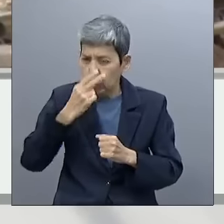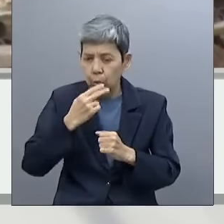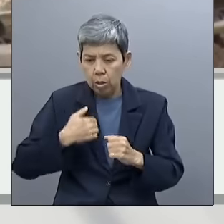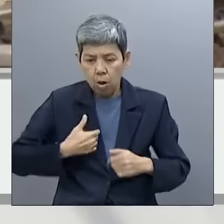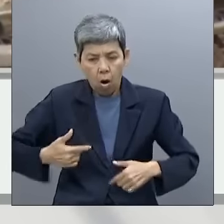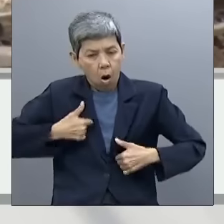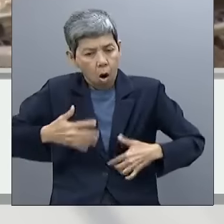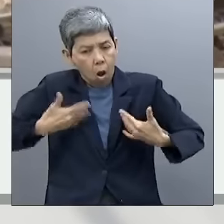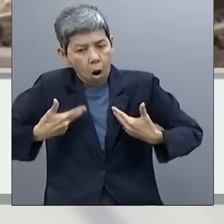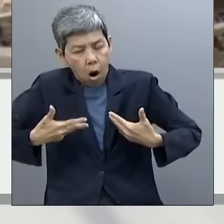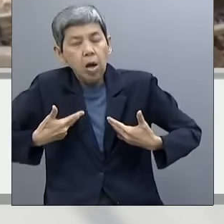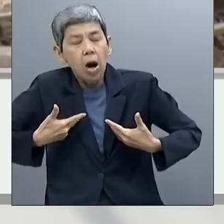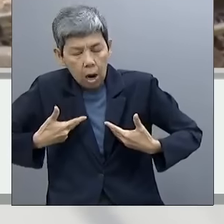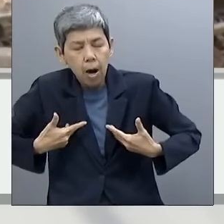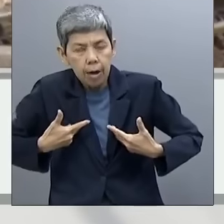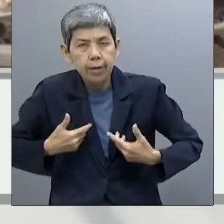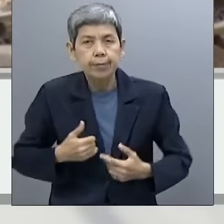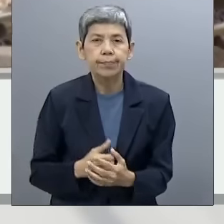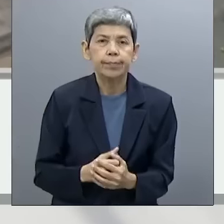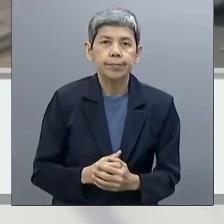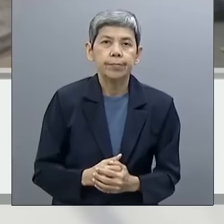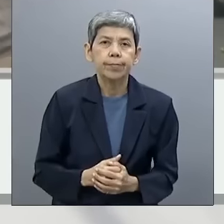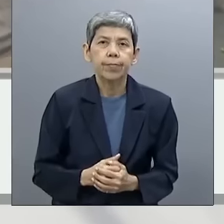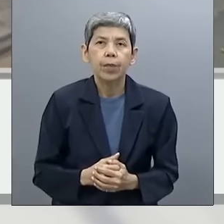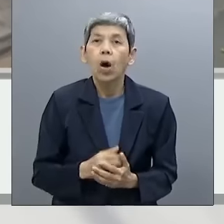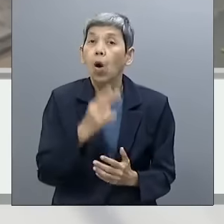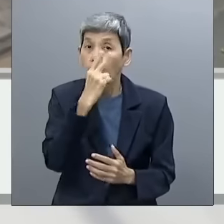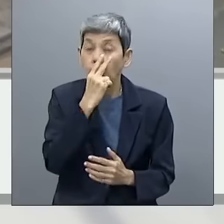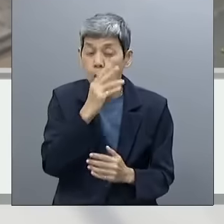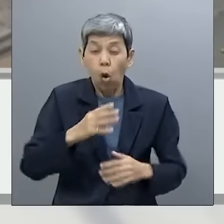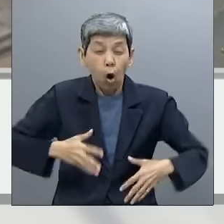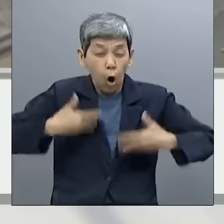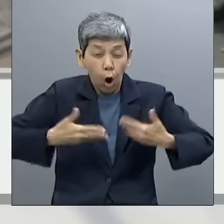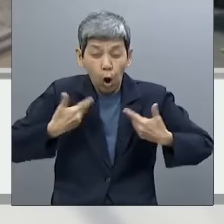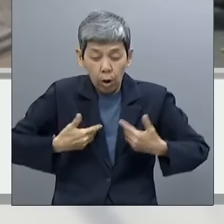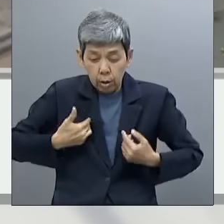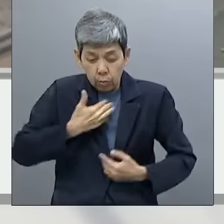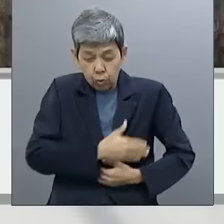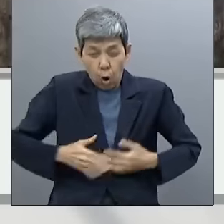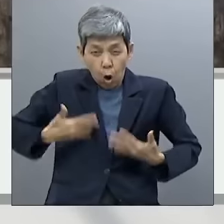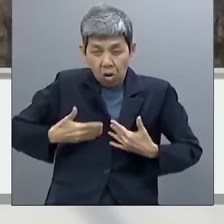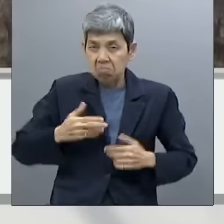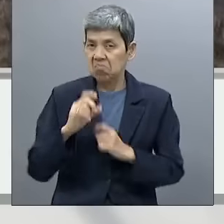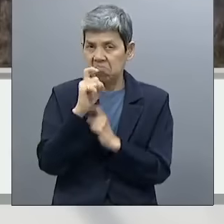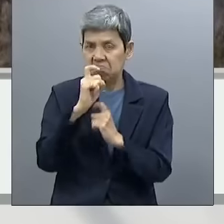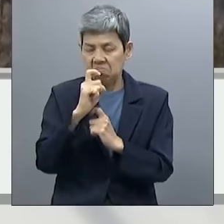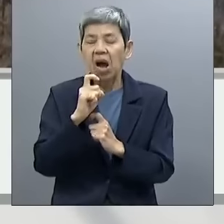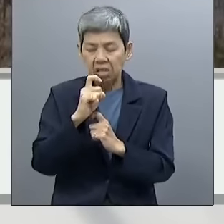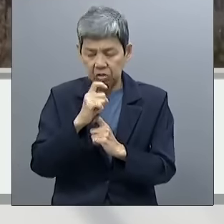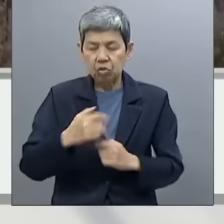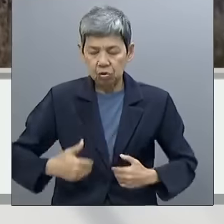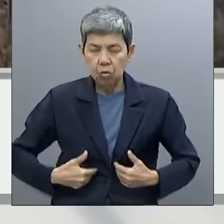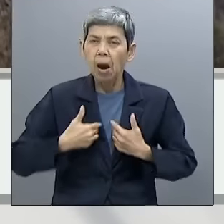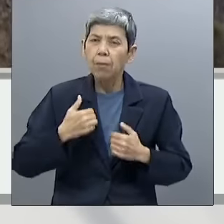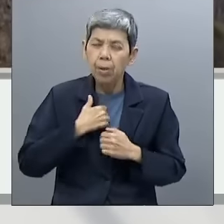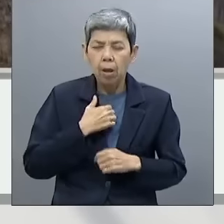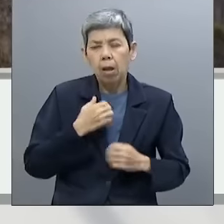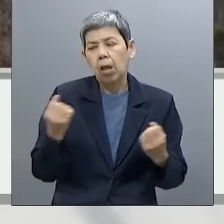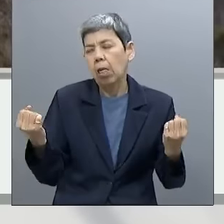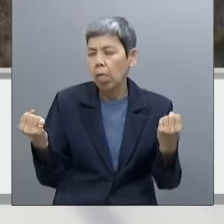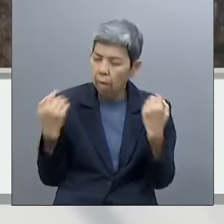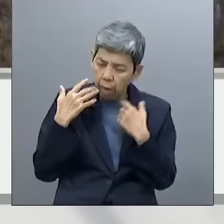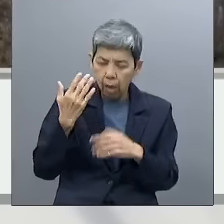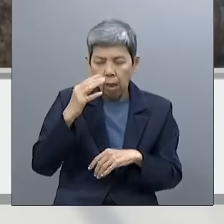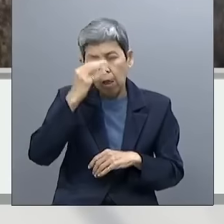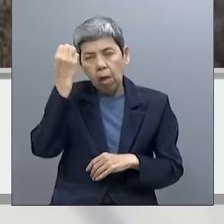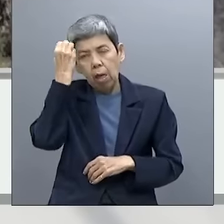อุณหภูมิอากาศที่ตรวจวัดได้อยู่เสมอยิ่งดัชนีความร้อนสุก็ยิ่งอันตรายต่อสุขภาพนะคะอาจจะมีอาการอ่อนเพลียปวดหัว